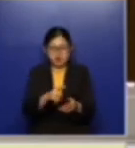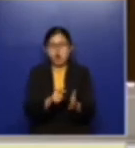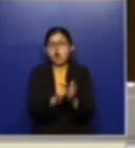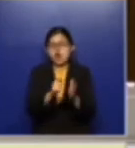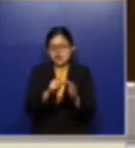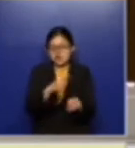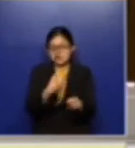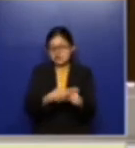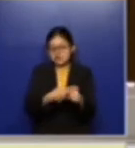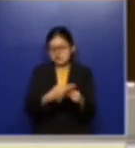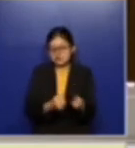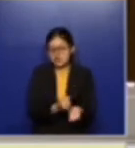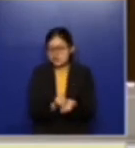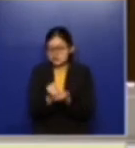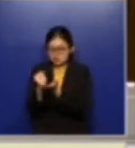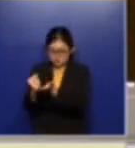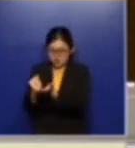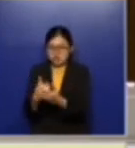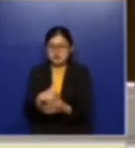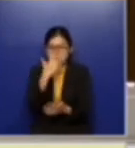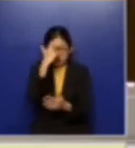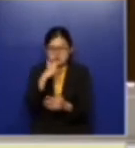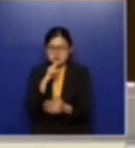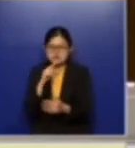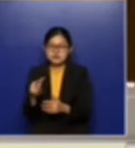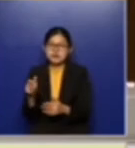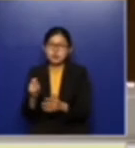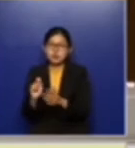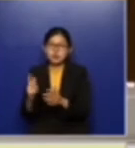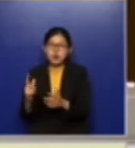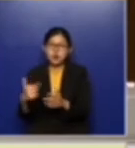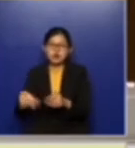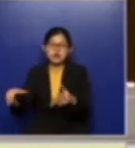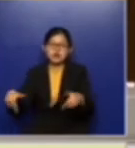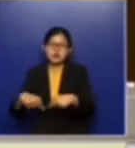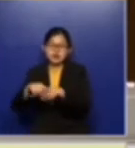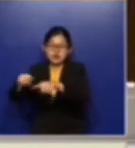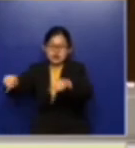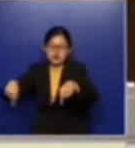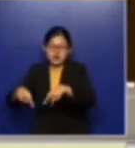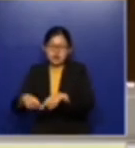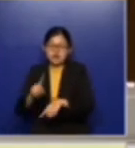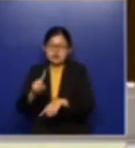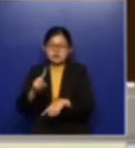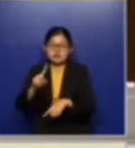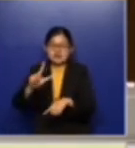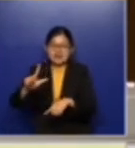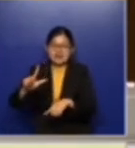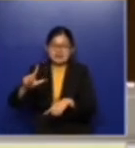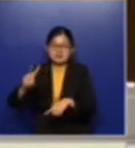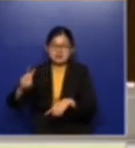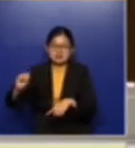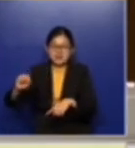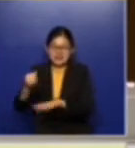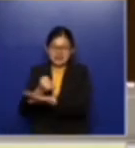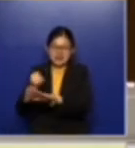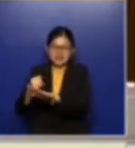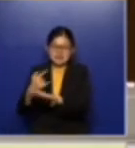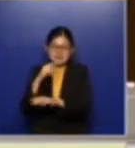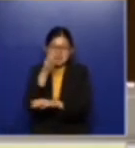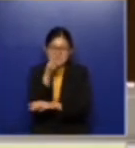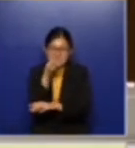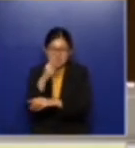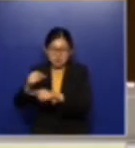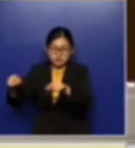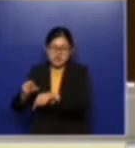ะบ้านท่านมีพืชไร่มากที่สุดพื้นที่ของท่าน2ล้าน1แสนไร่เนี่ยมีข้าวเพียง 500,000 น